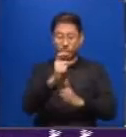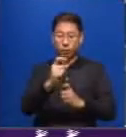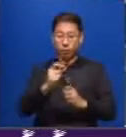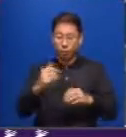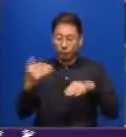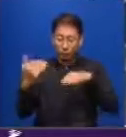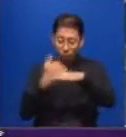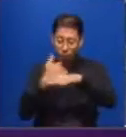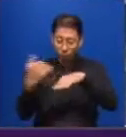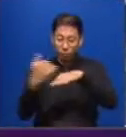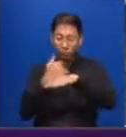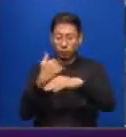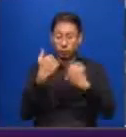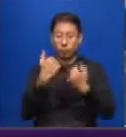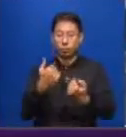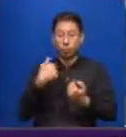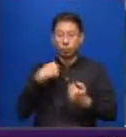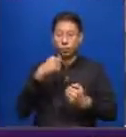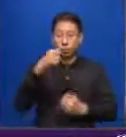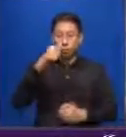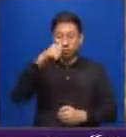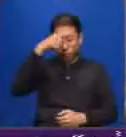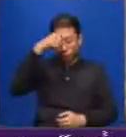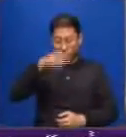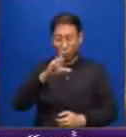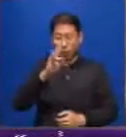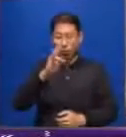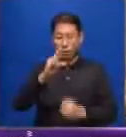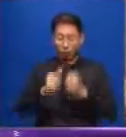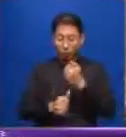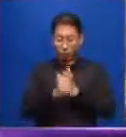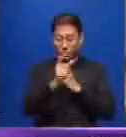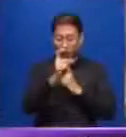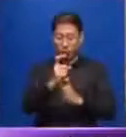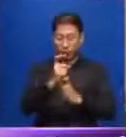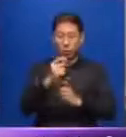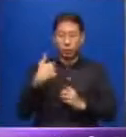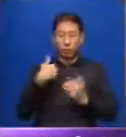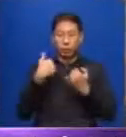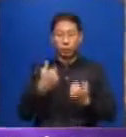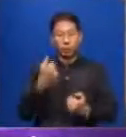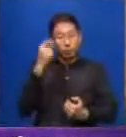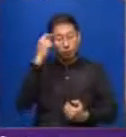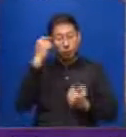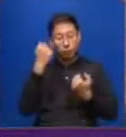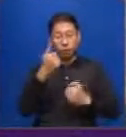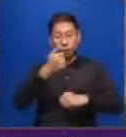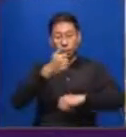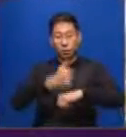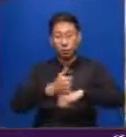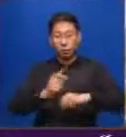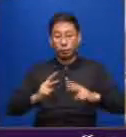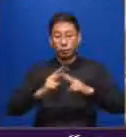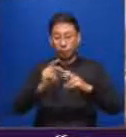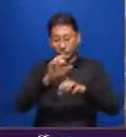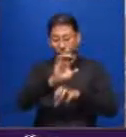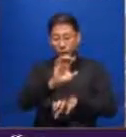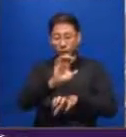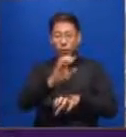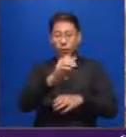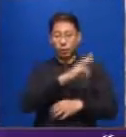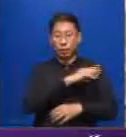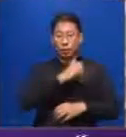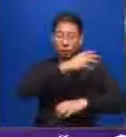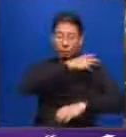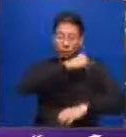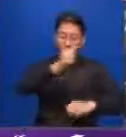พิเศษเรื่องของการบังคับใช้กฎหมายในช่วง 7วันอันตรายค่ะโดยนายวิสานเตชะธีรวัฒน์รัฐมนตรีช่วยว่าการกระทรวงมหาดไทยนะคะพร้อมด้วย